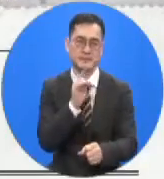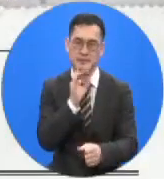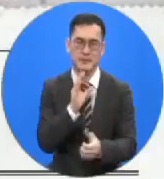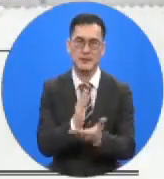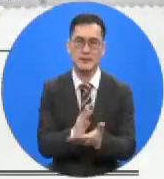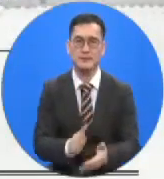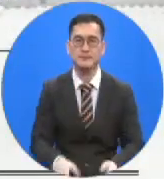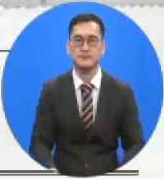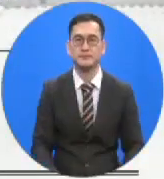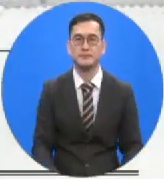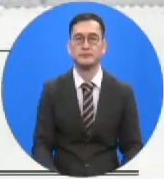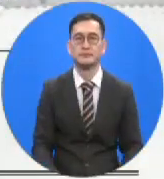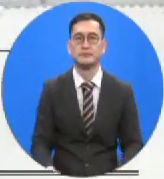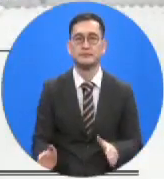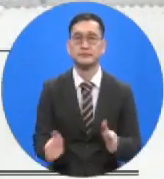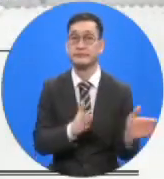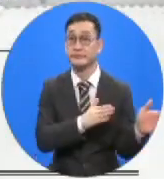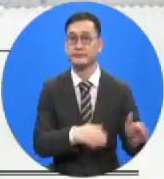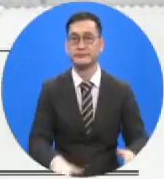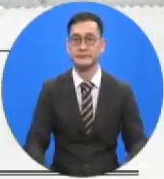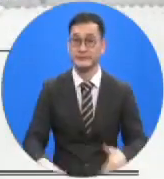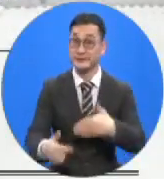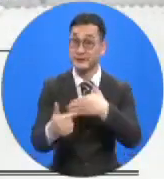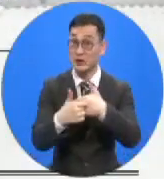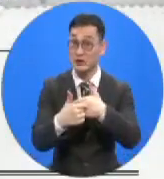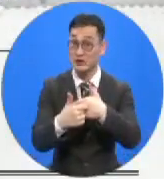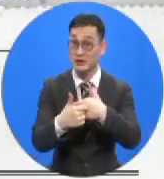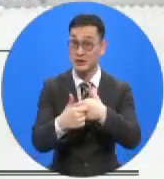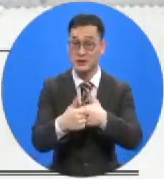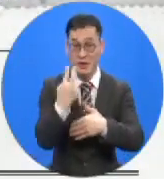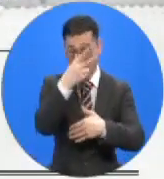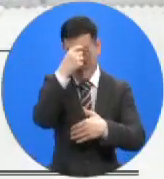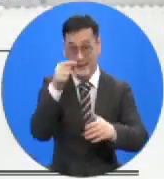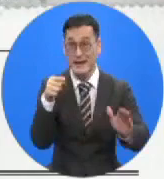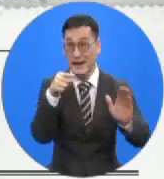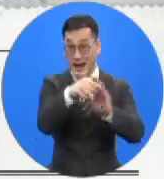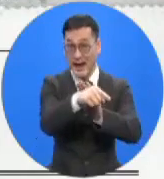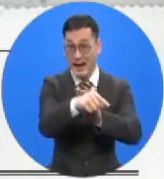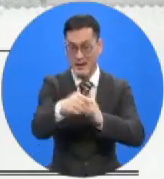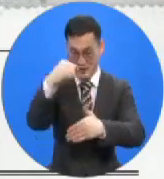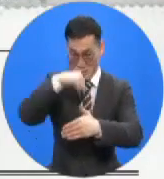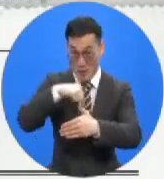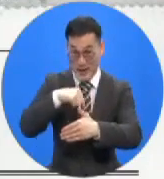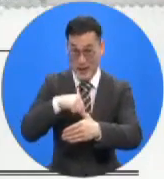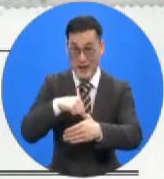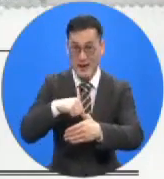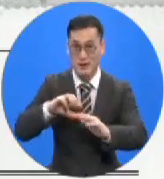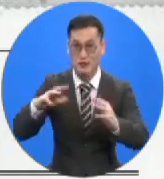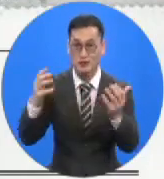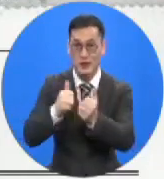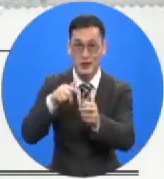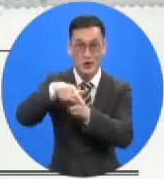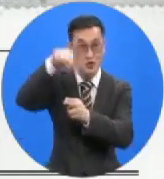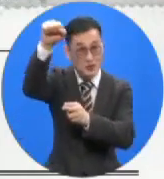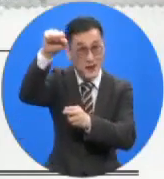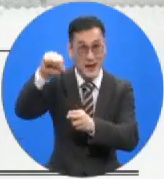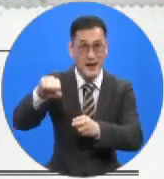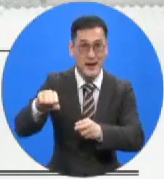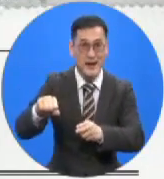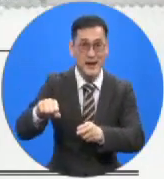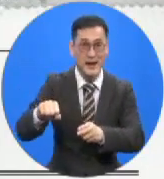형식은 출구, 본질은 출마. 이렇게 제목 잡아봤는데 임종석 전 실장의 속마음을 제대로